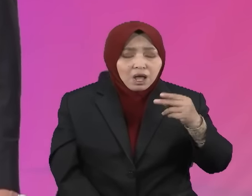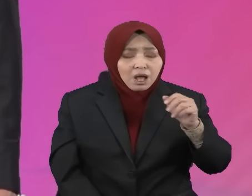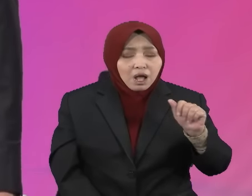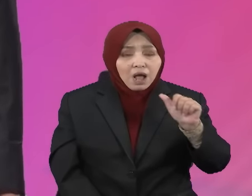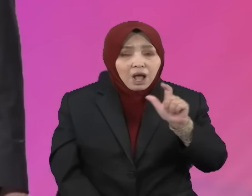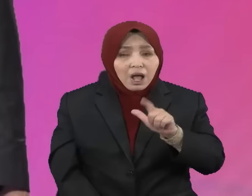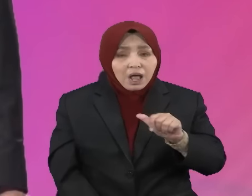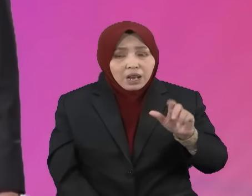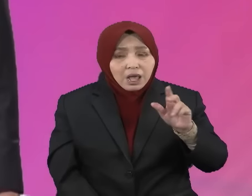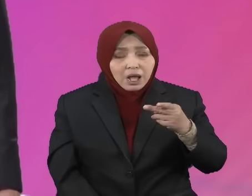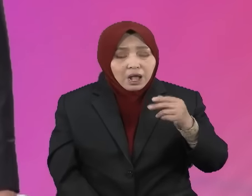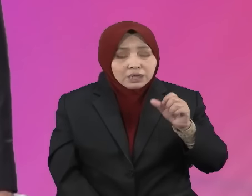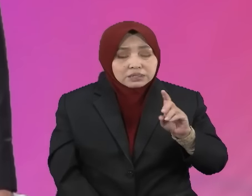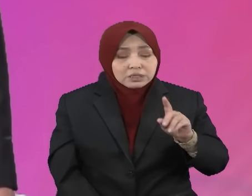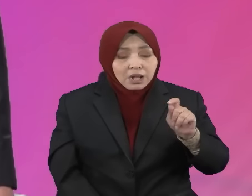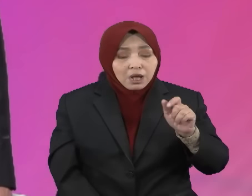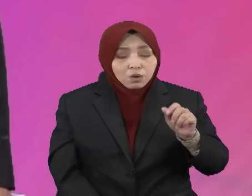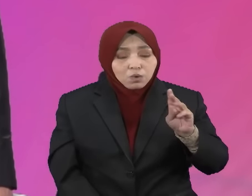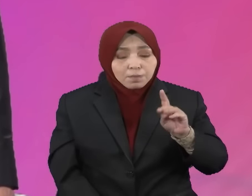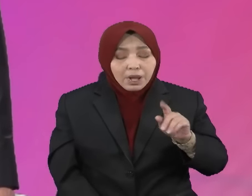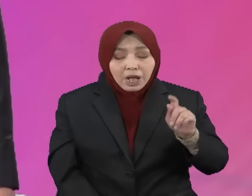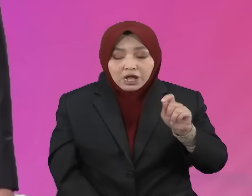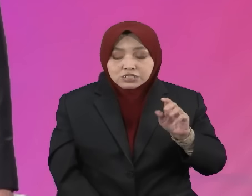شَاءَ لَهَدَاكُمْ